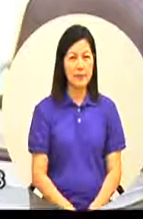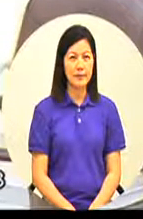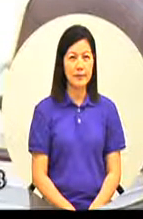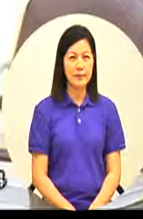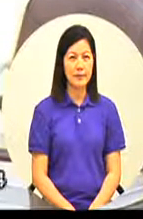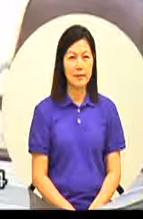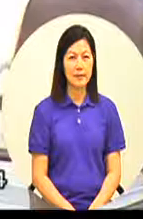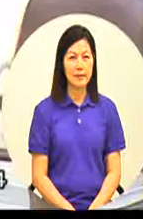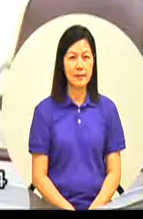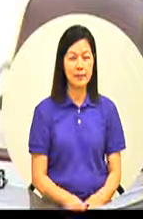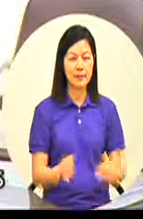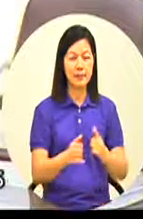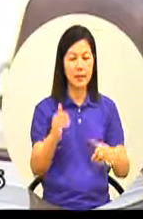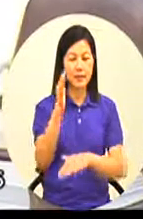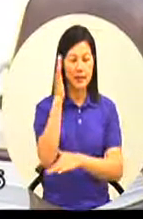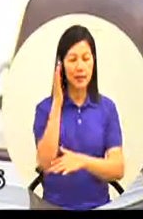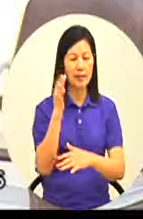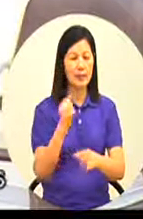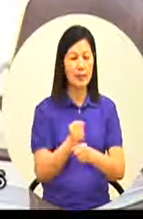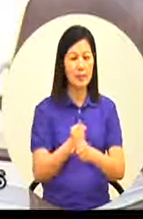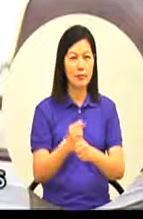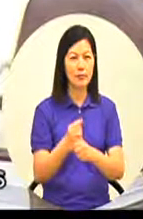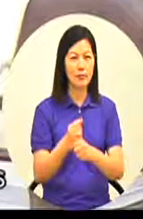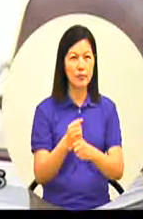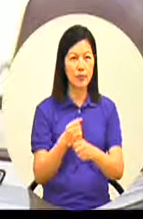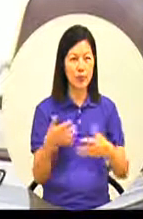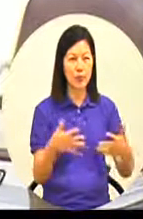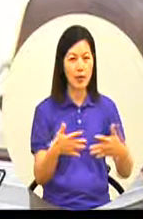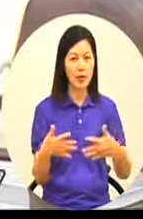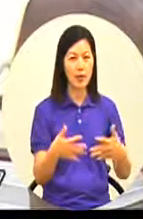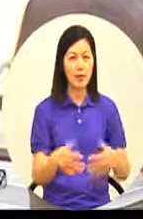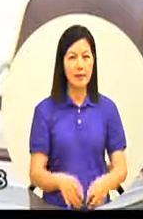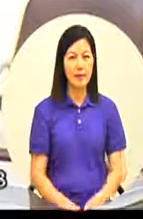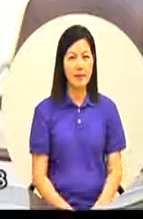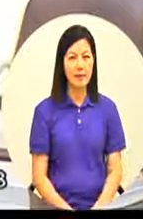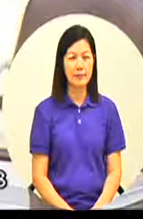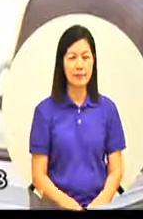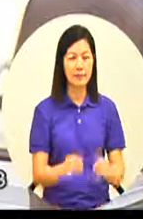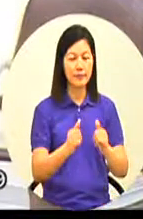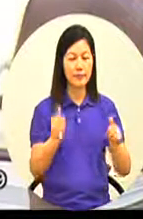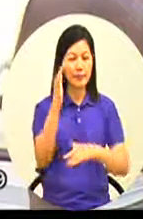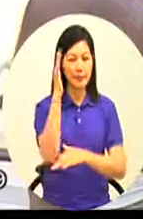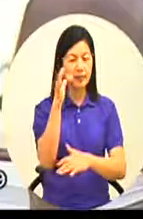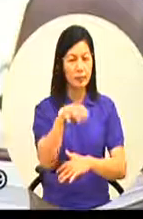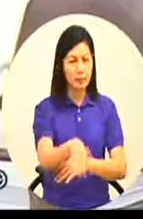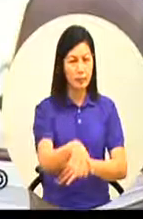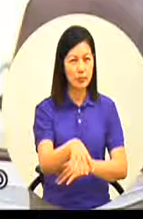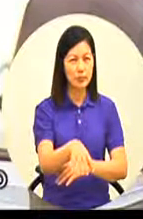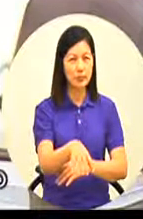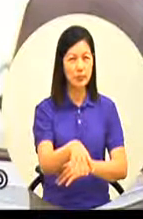民政部门业务咨询，等于说我们民政局，有